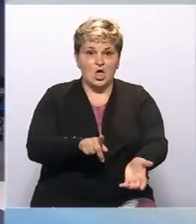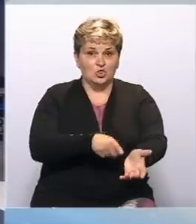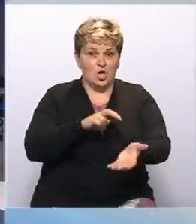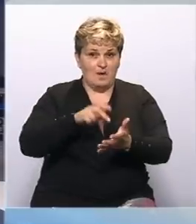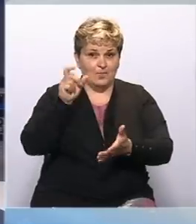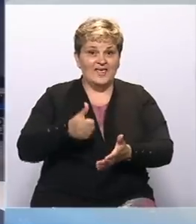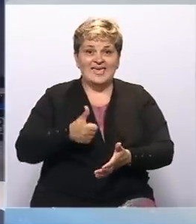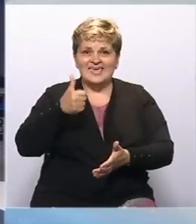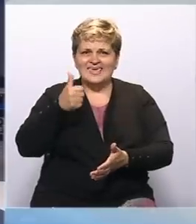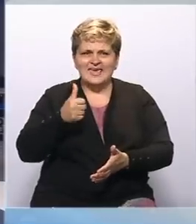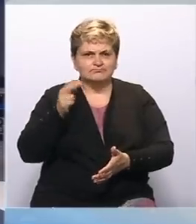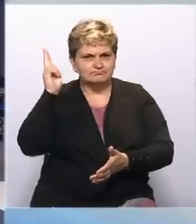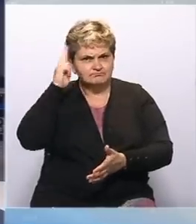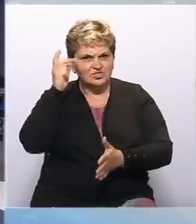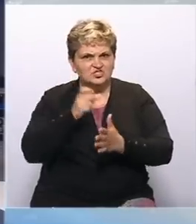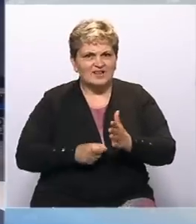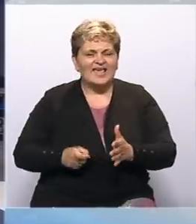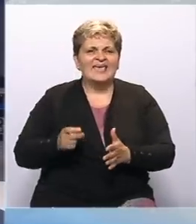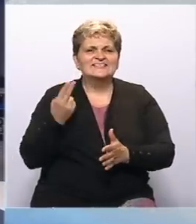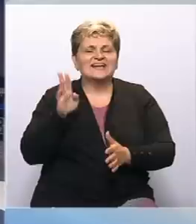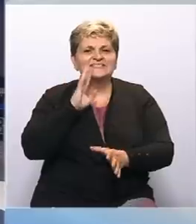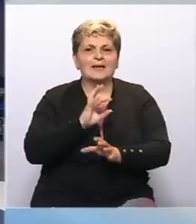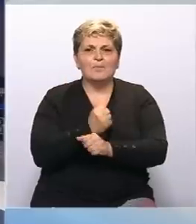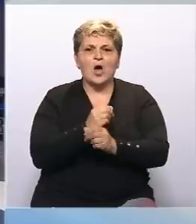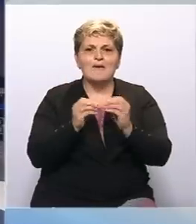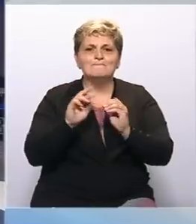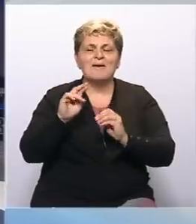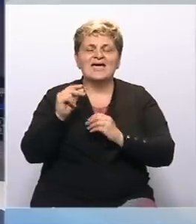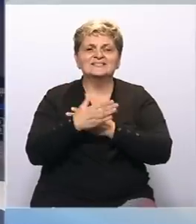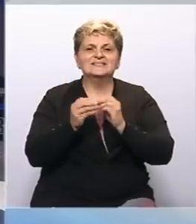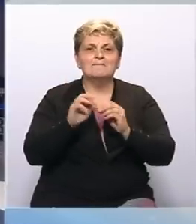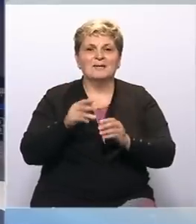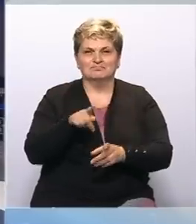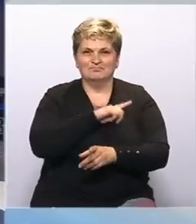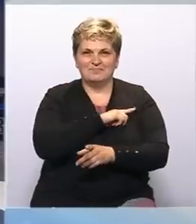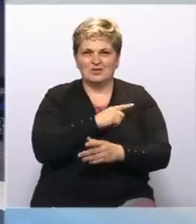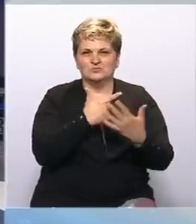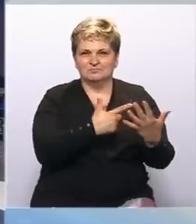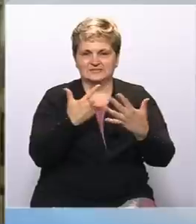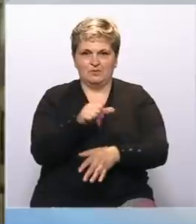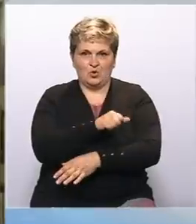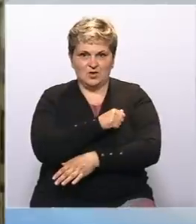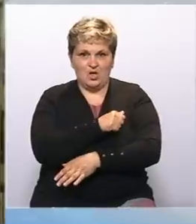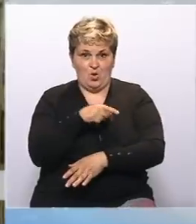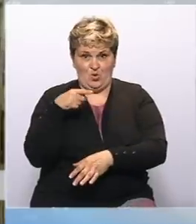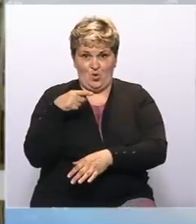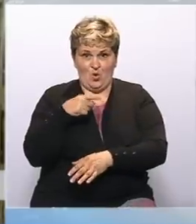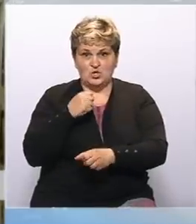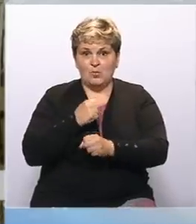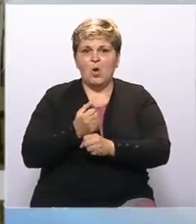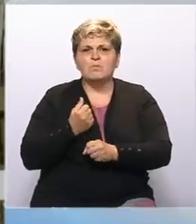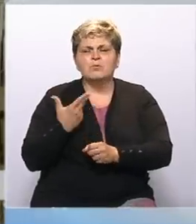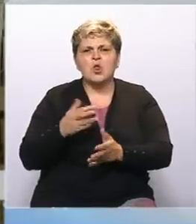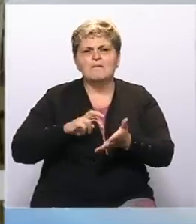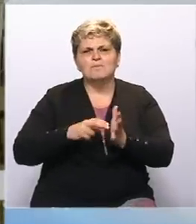Dugogodišnji političar i jedan od istaknutih članova Stranke za Bosnu i Hercegovinu, Beris Belkić, preminuo je u 77. godini. Belkić je